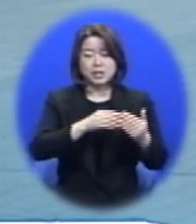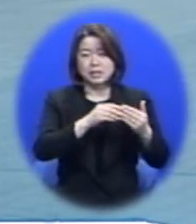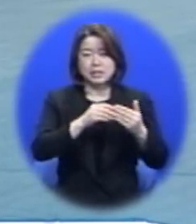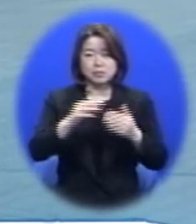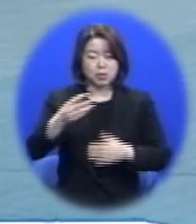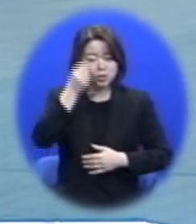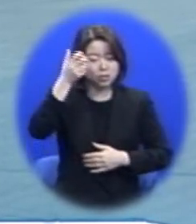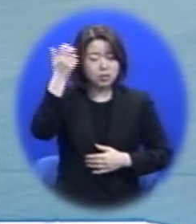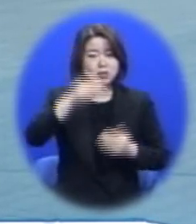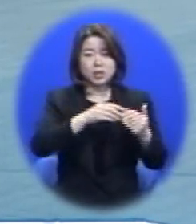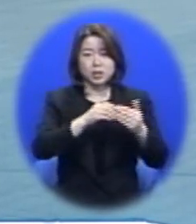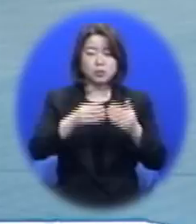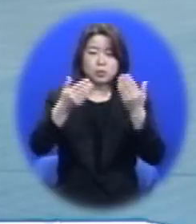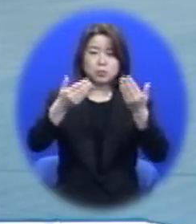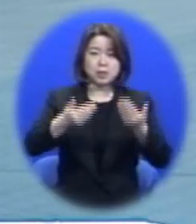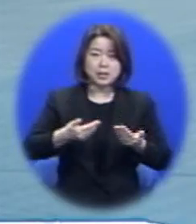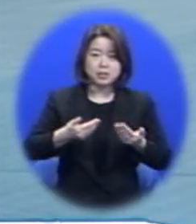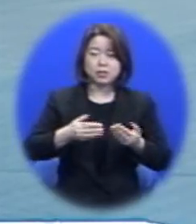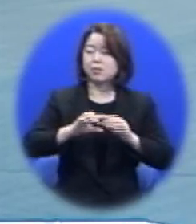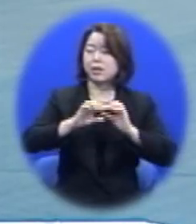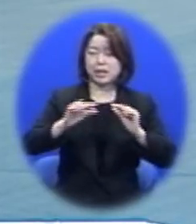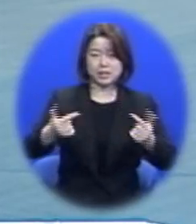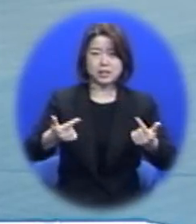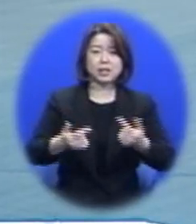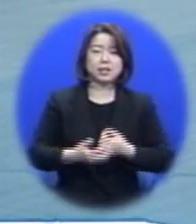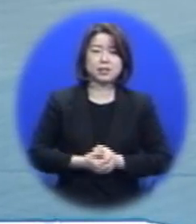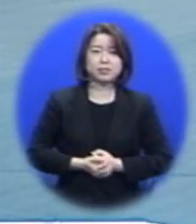수 있는 건 아니다.